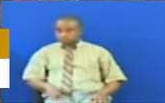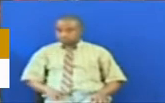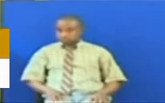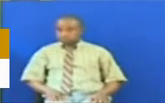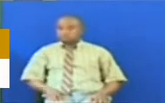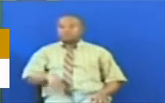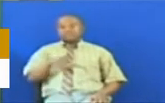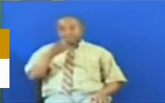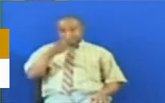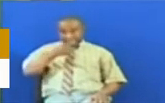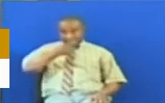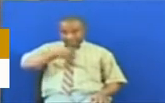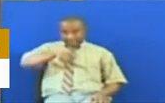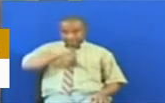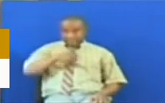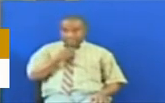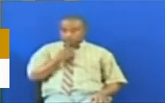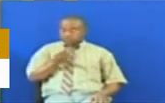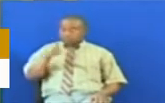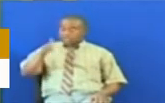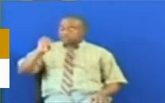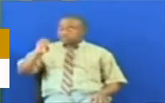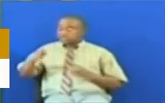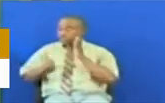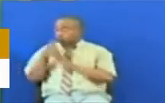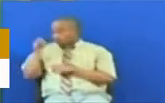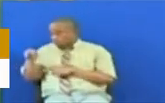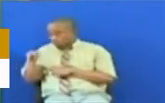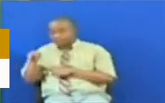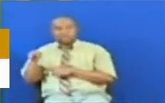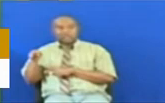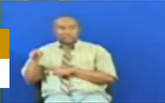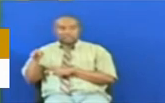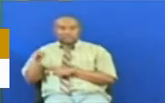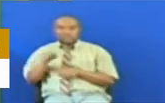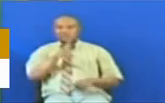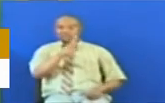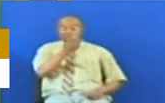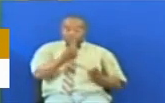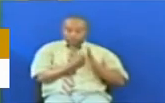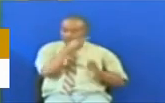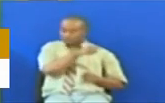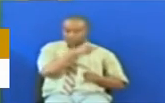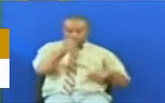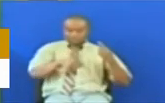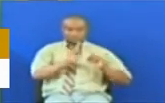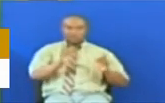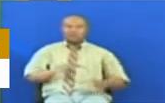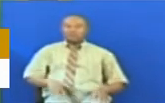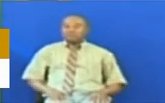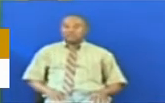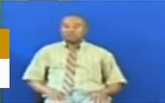Hatukusema DG akitoka upande mmoja wa muungano ama mwingine ni siasa.